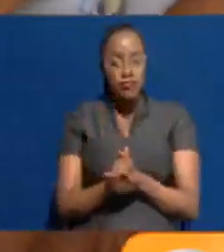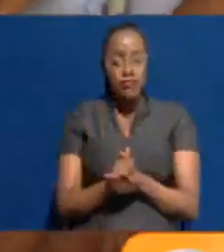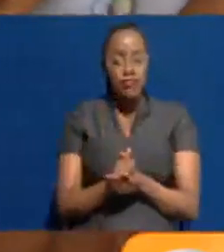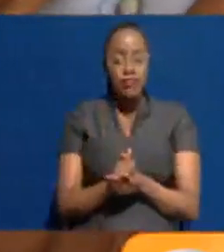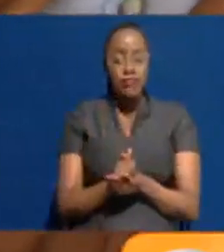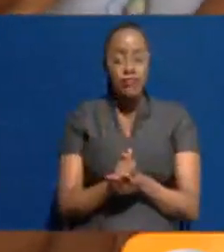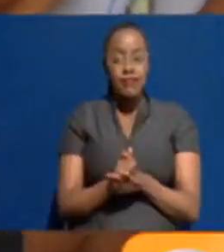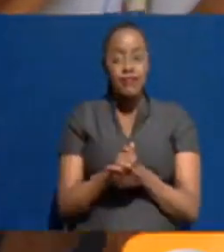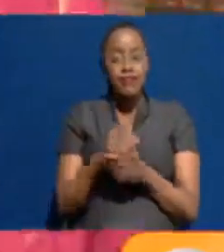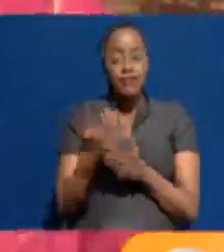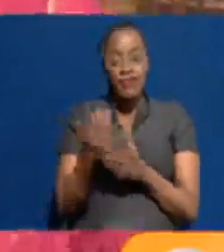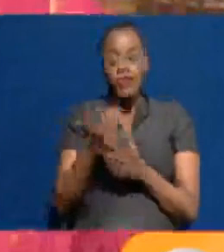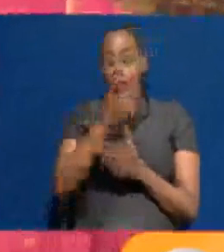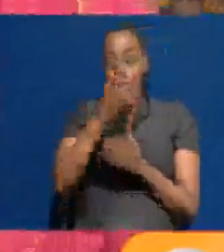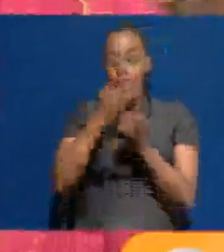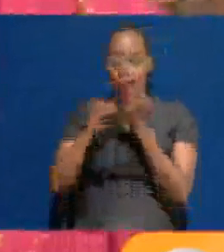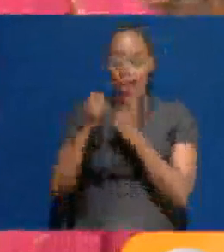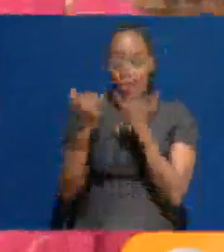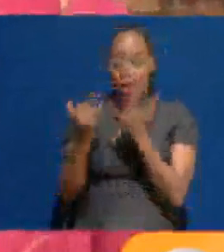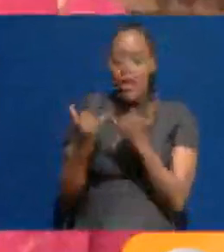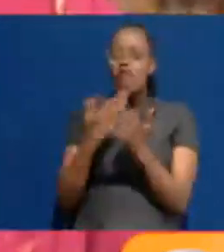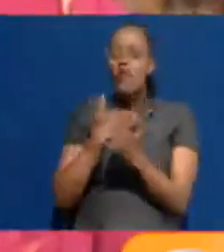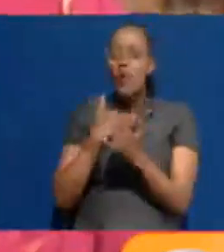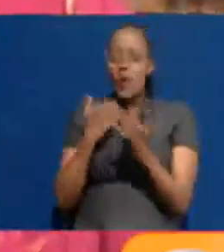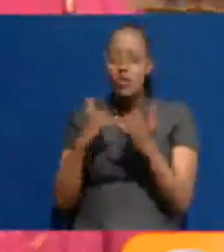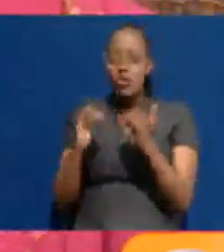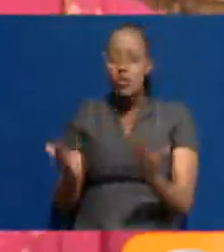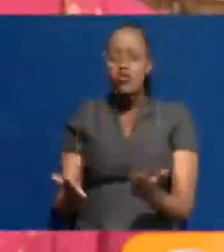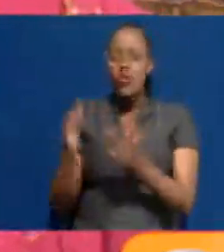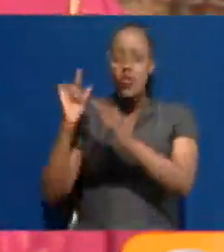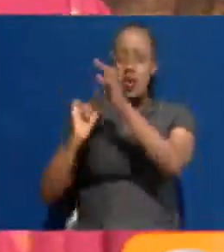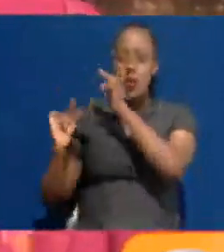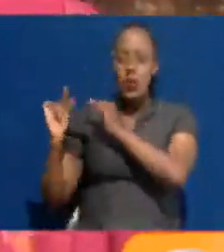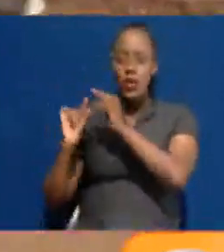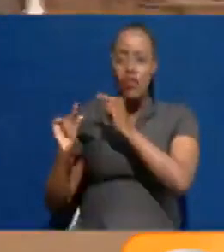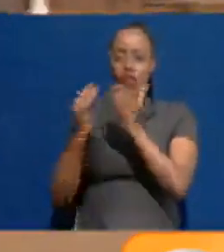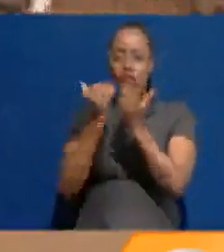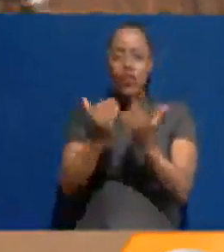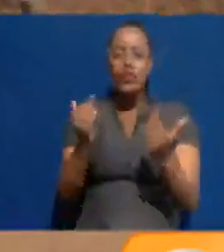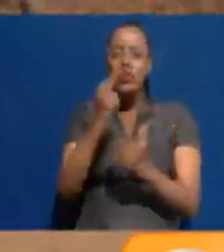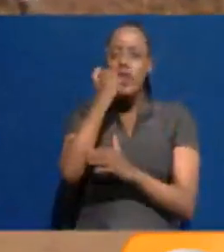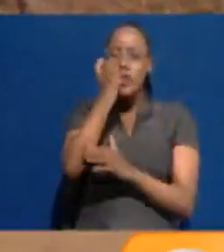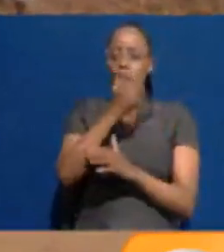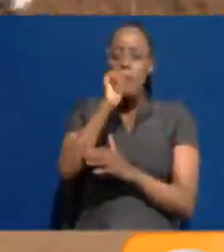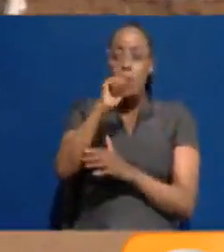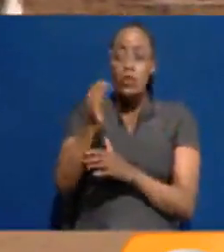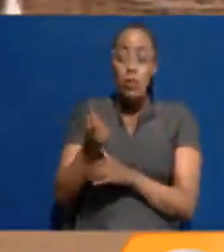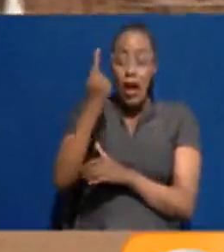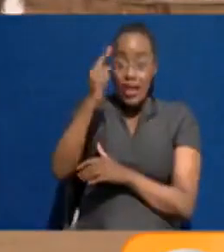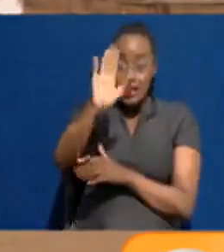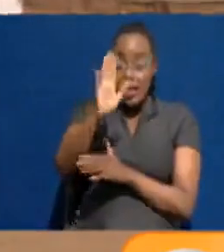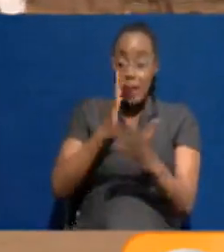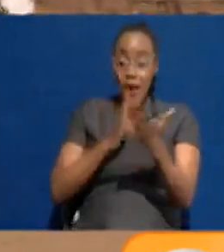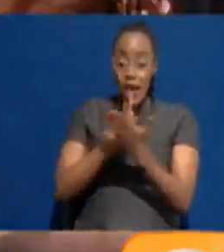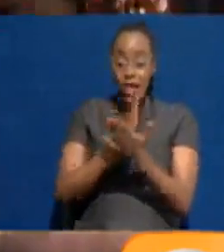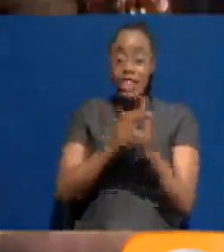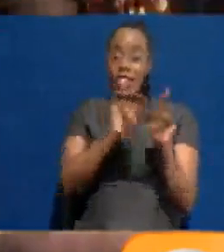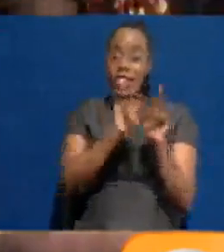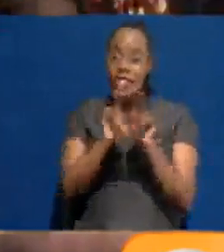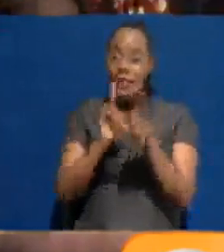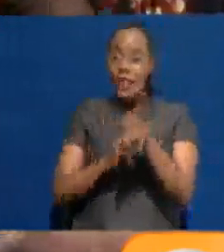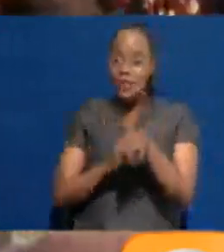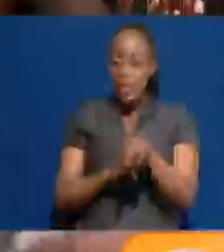Samaki mkunje angali mbichi. Tunataka kukuza generation ya watoto ambao watakuwa wanaelewa haki zao. Pia